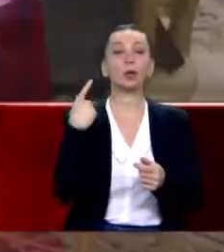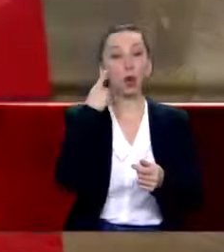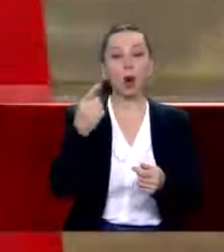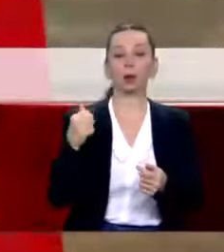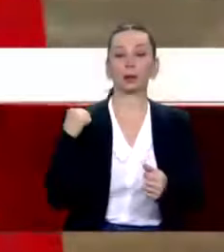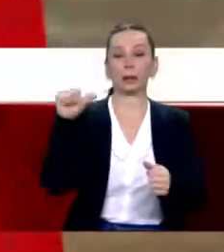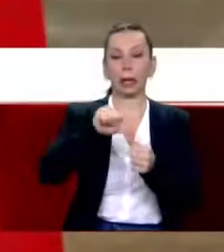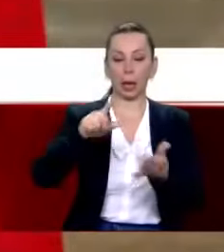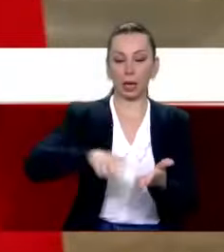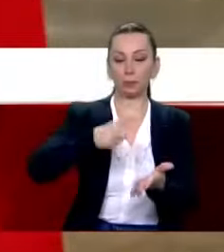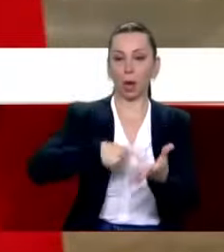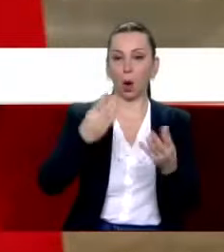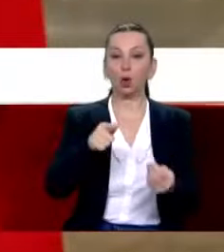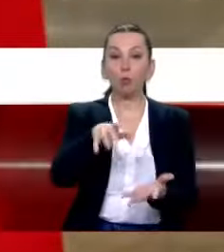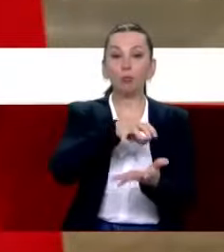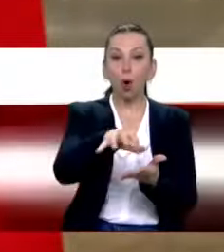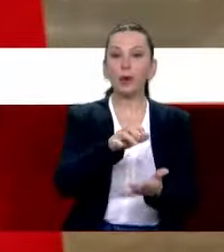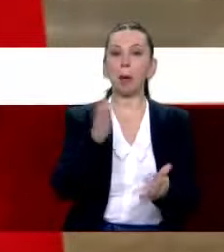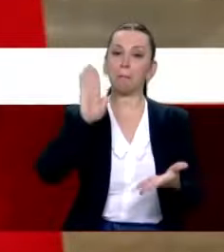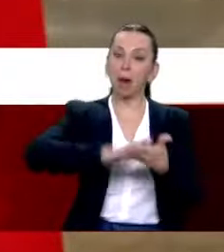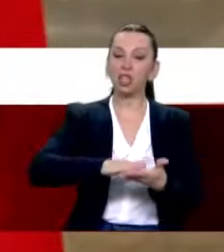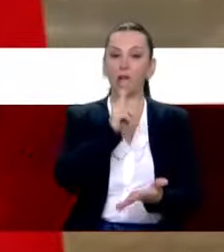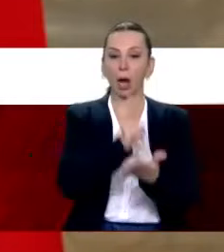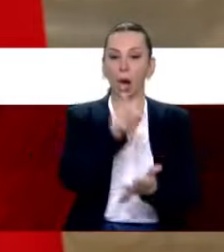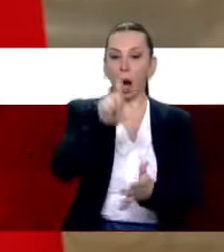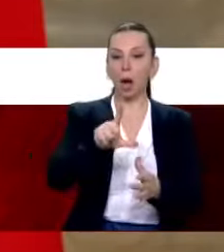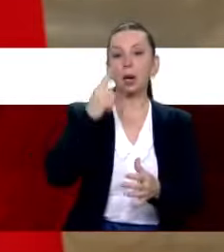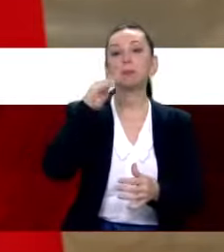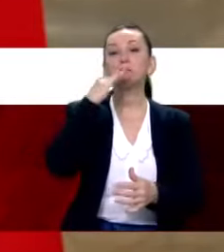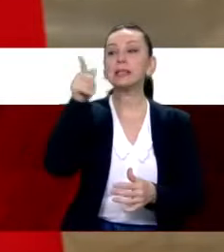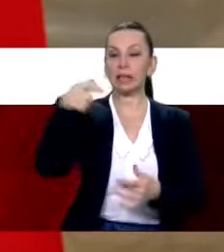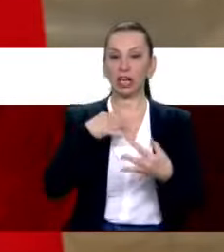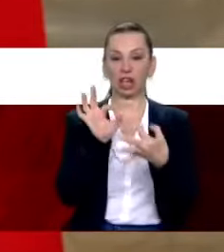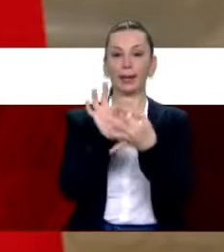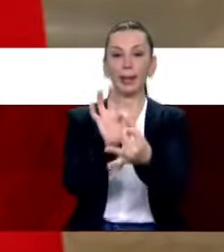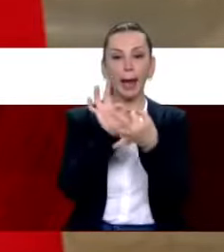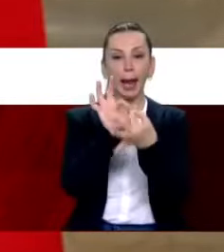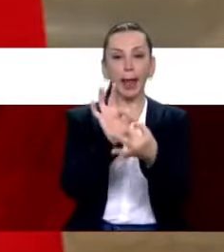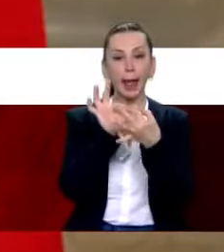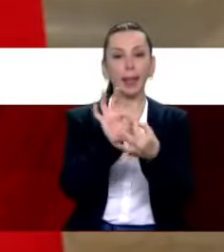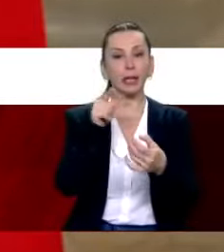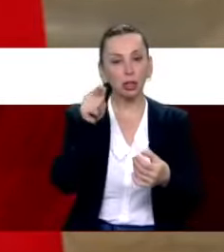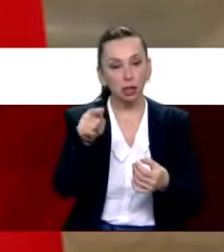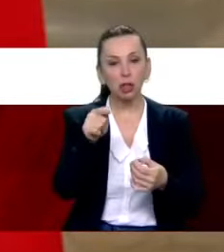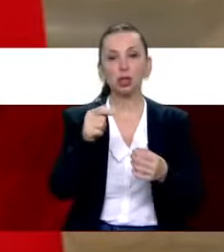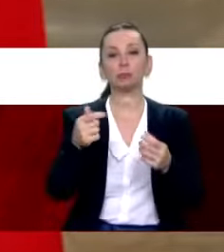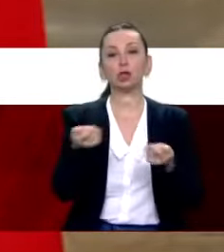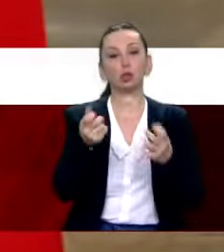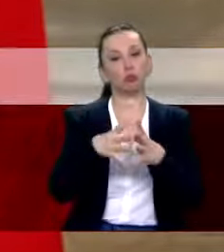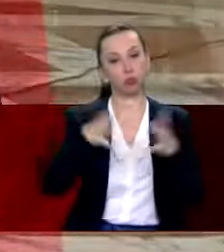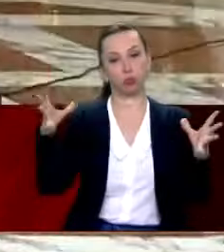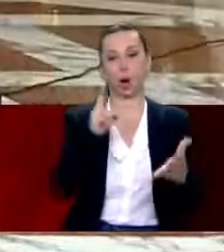atıldı bölgemizde barış ve istikrarın tesisi için mısır'la temaslarımız her seviyede artırma